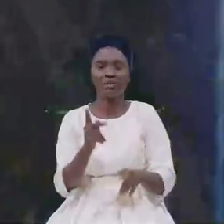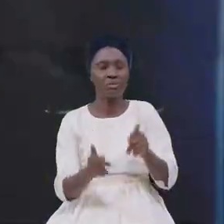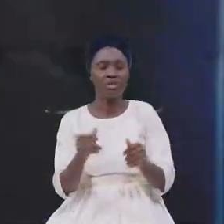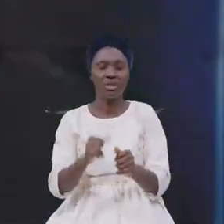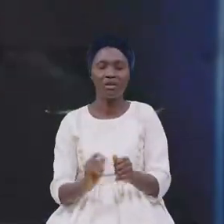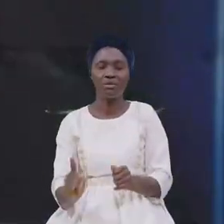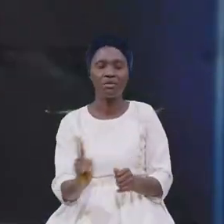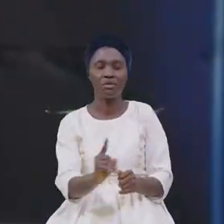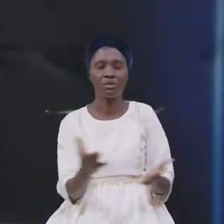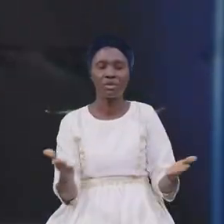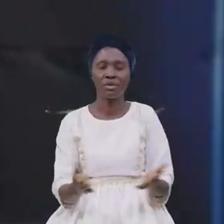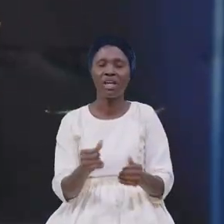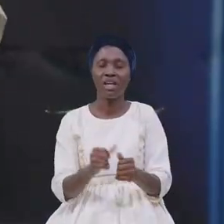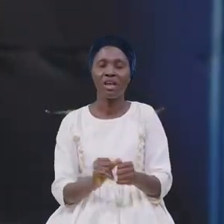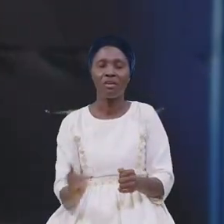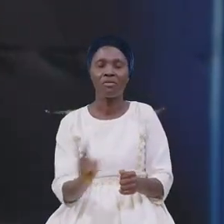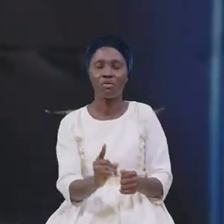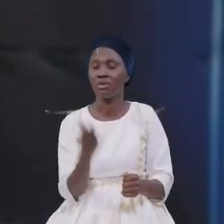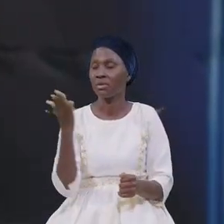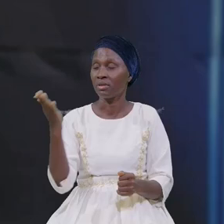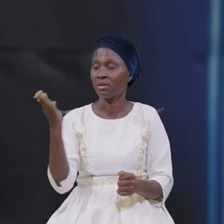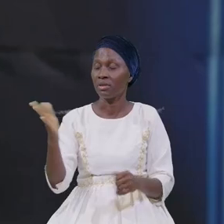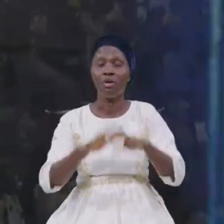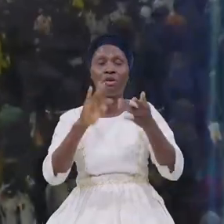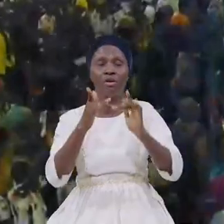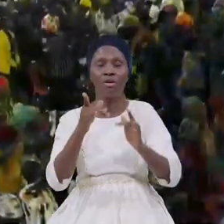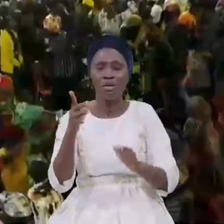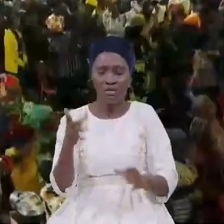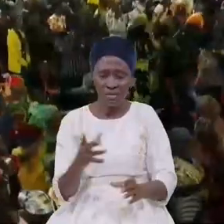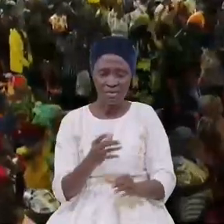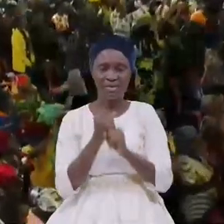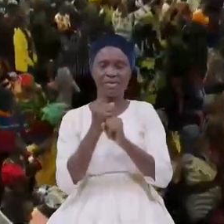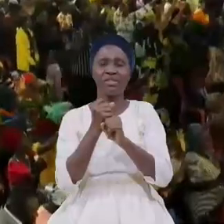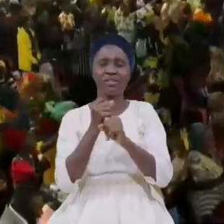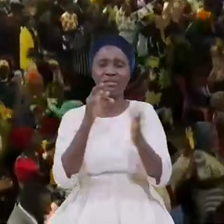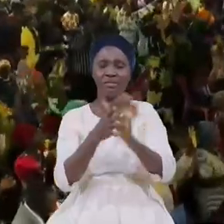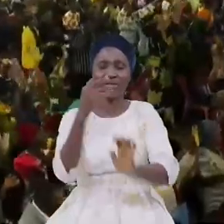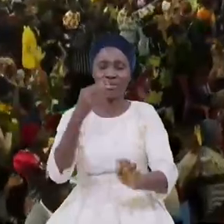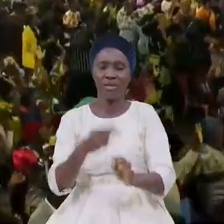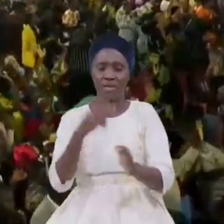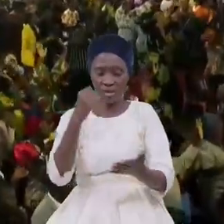ici, tout le monde là-bas en ligne, recevez au nom de Jésus-Christ.